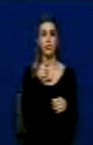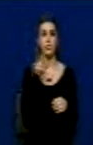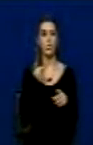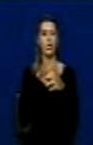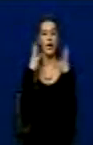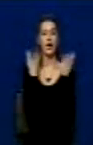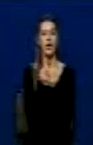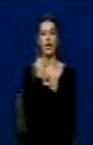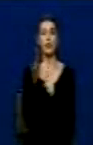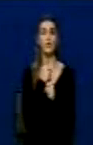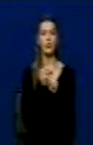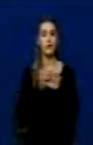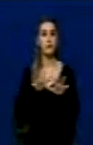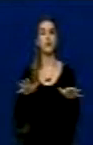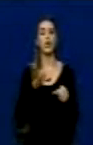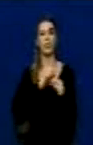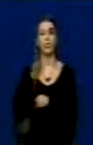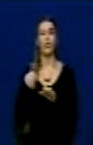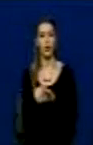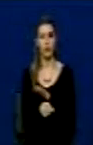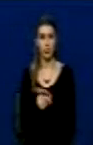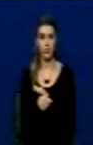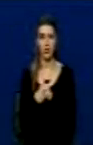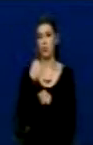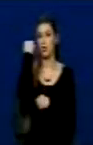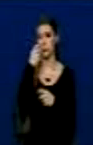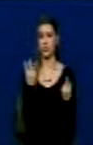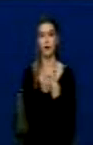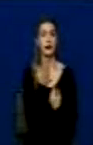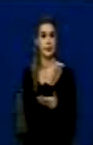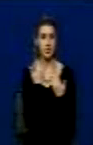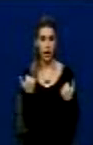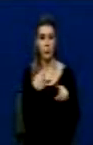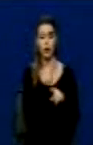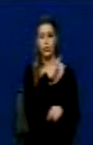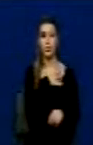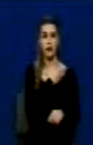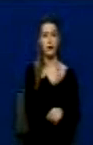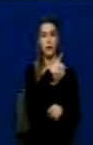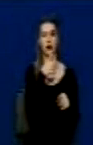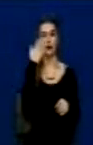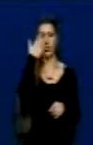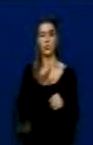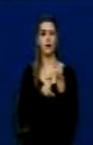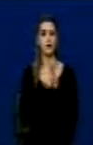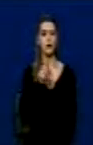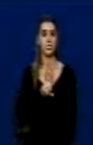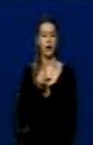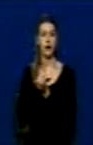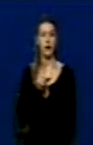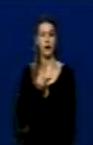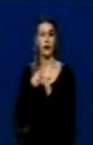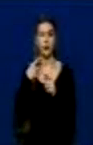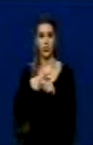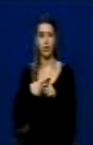gjithanshme kundër korrupsionit, që nuk po ndodh në Kosovë, e cila në Kroaci ndodhi me rezultate konkrete që u